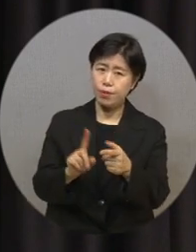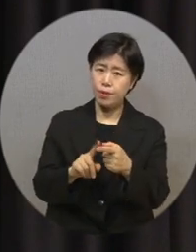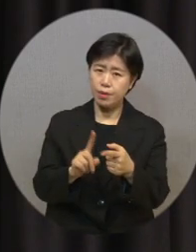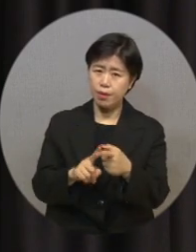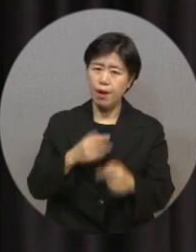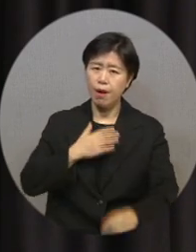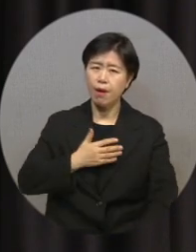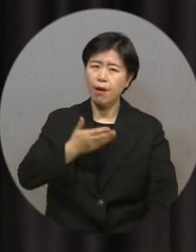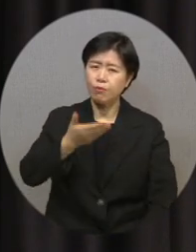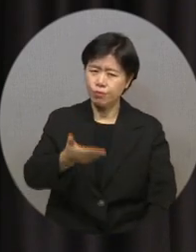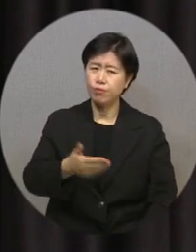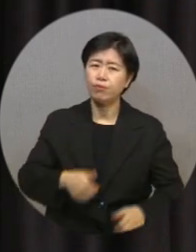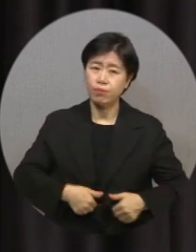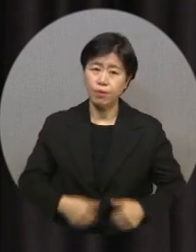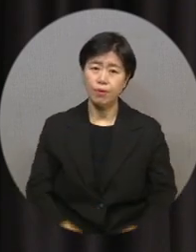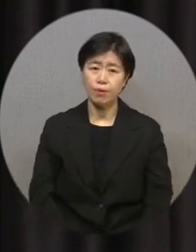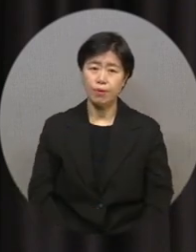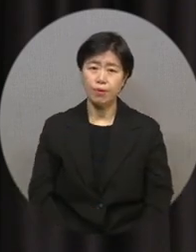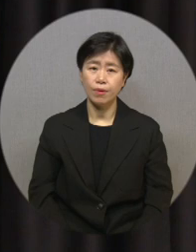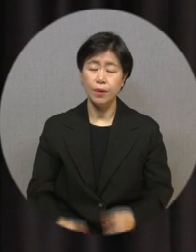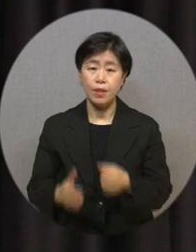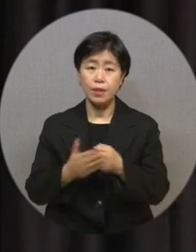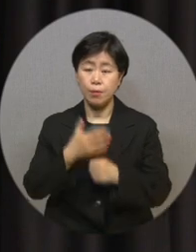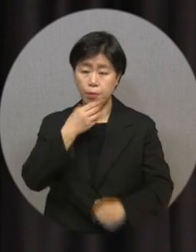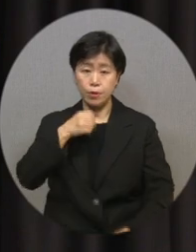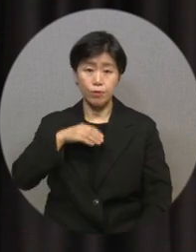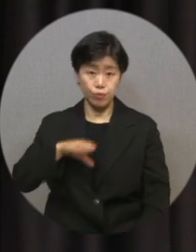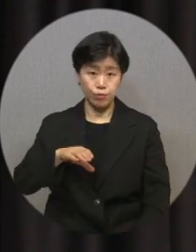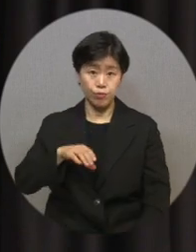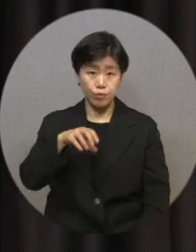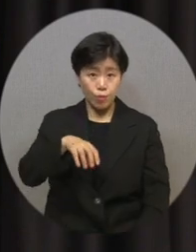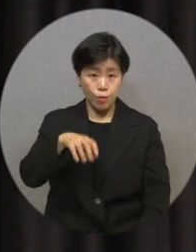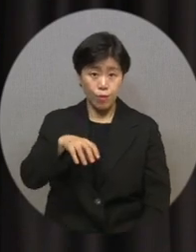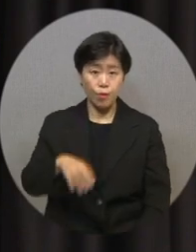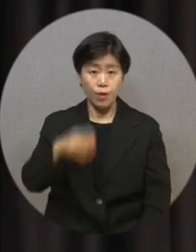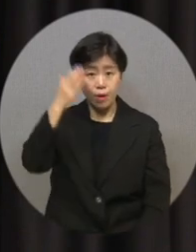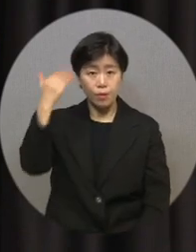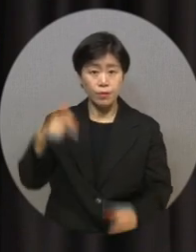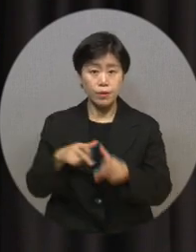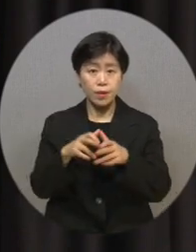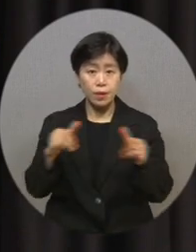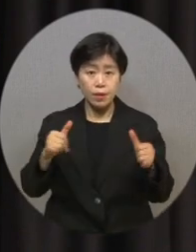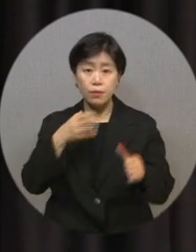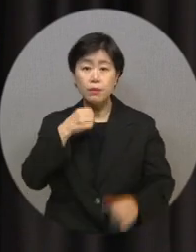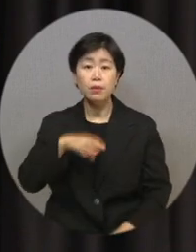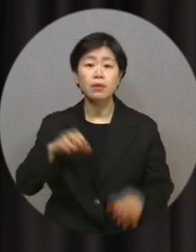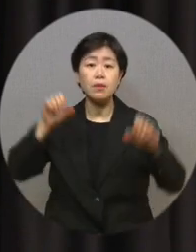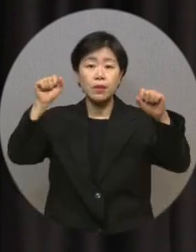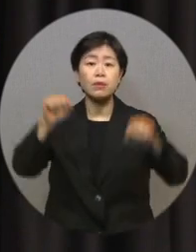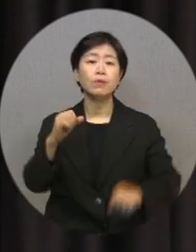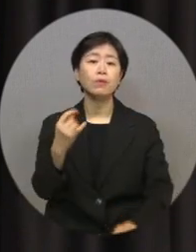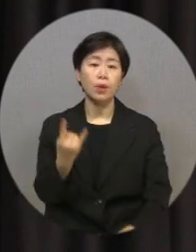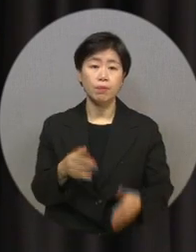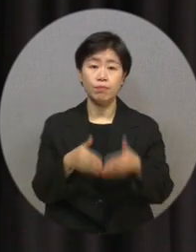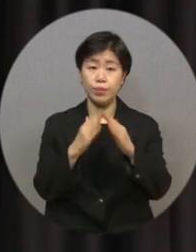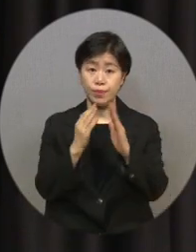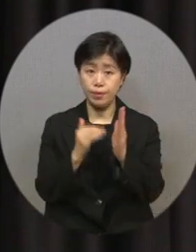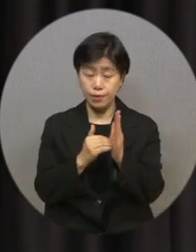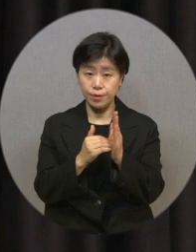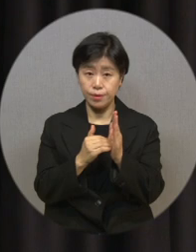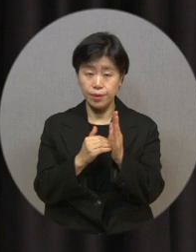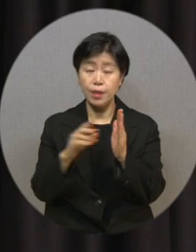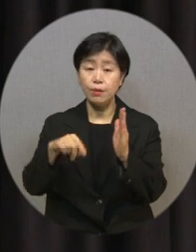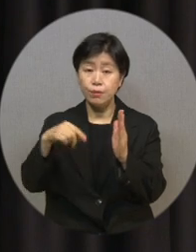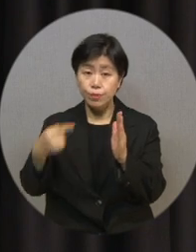그 당시에 복지부 산나의 한국 장애자 복지 체 육회라면게 89년도 4월에 설립이 됐고요 그래서 장애인